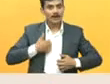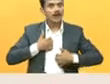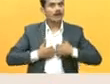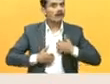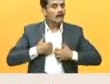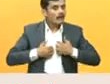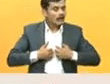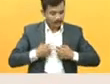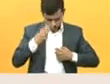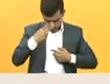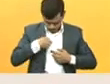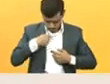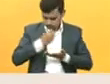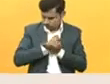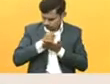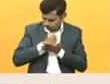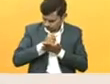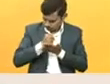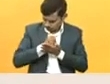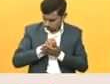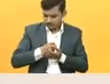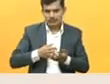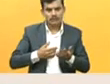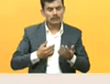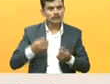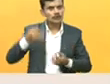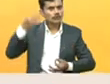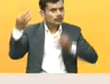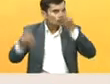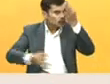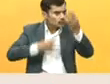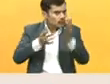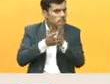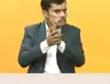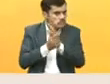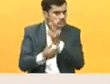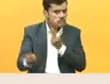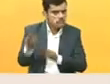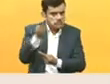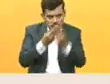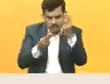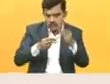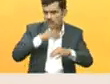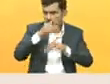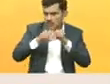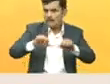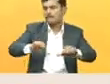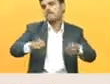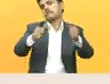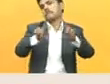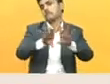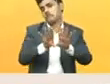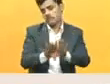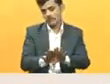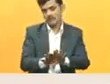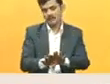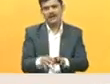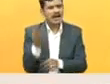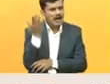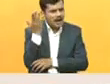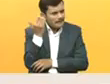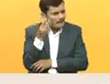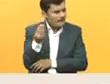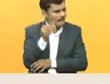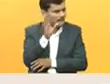ही इनोवेशन, क्रिएटिविटी और सफलता का रास्ता अवश्य निकलता है। कुछ दिन पहले